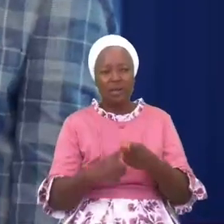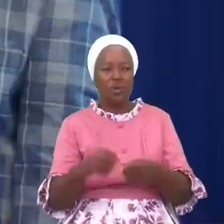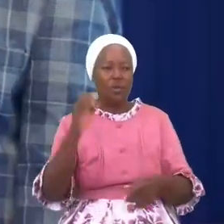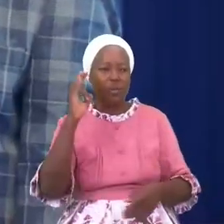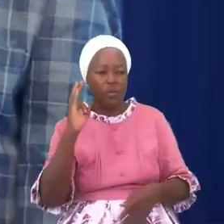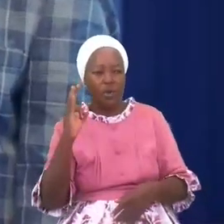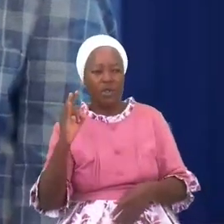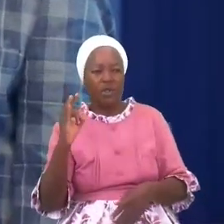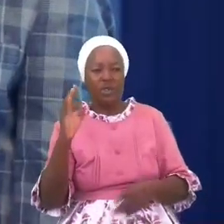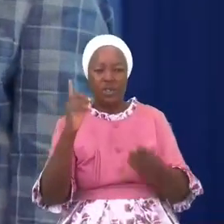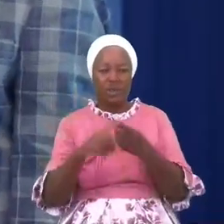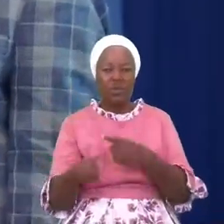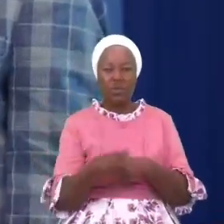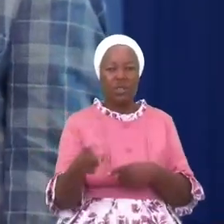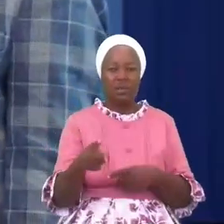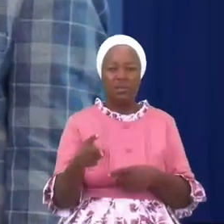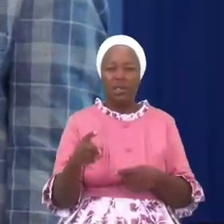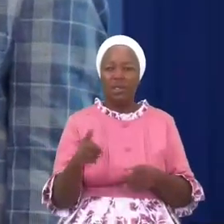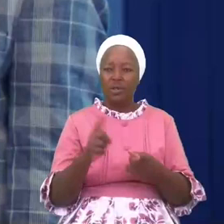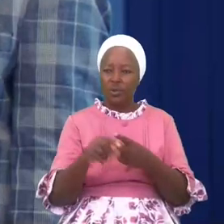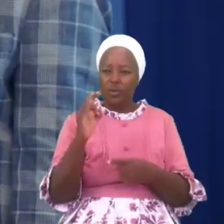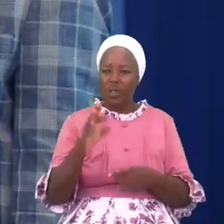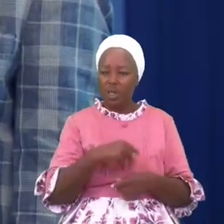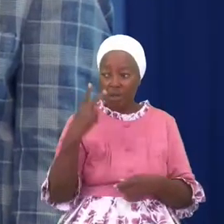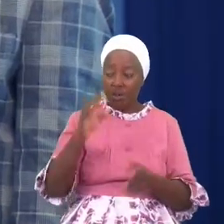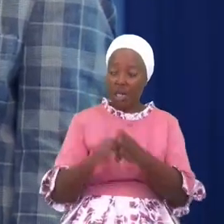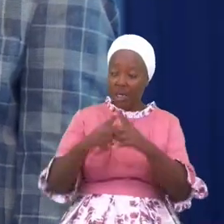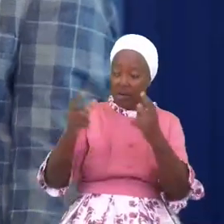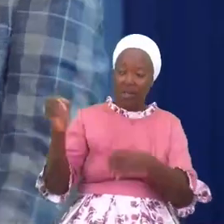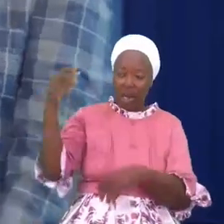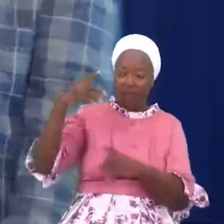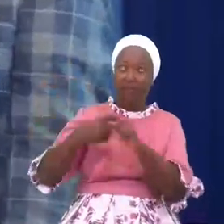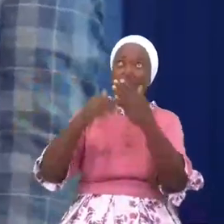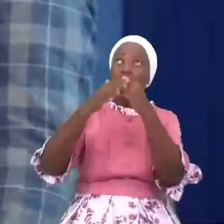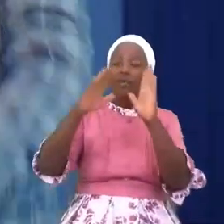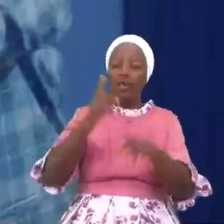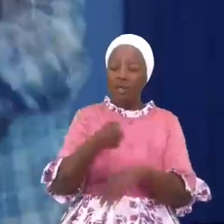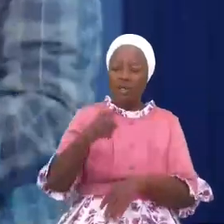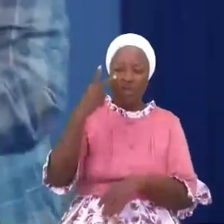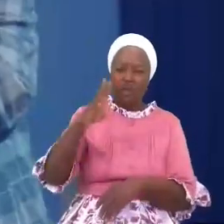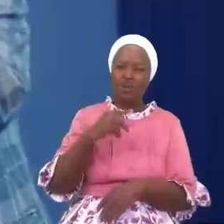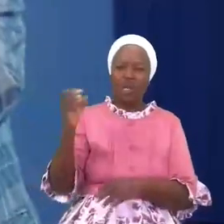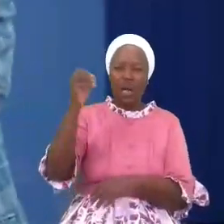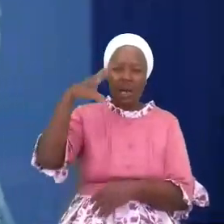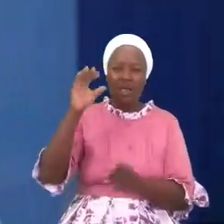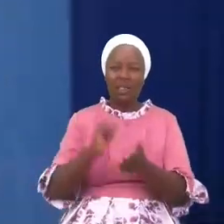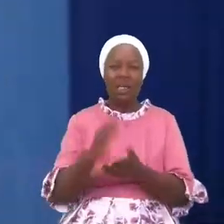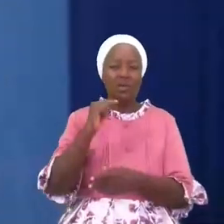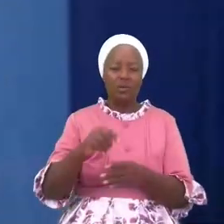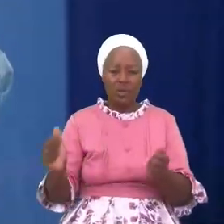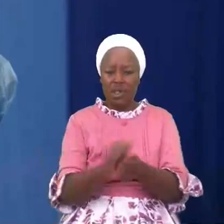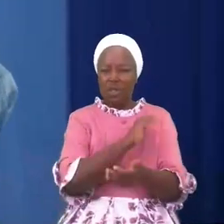à dire. Ils ont vu la grande lumière venant du ciel. Ils ont vu la lumière